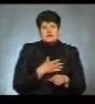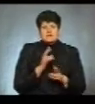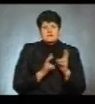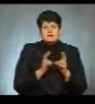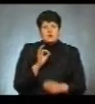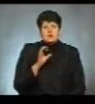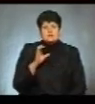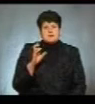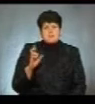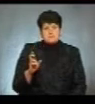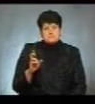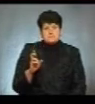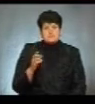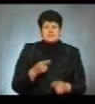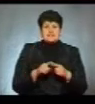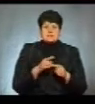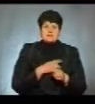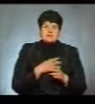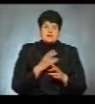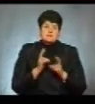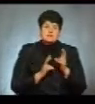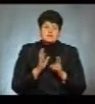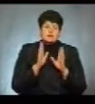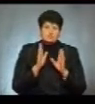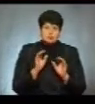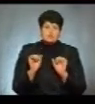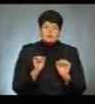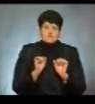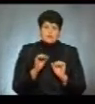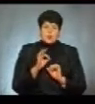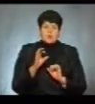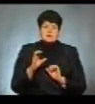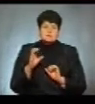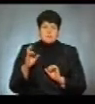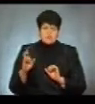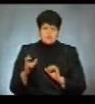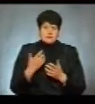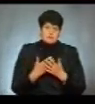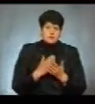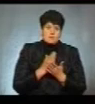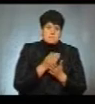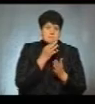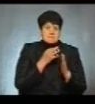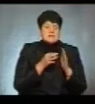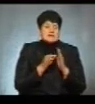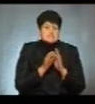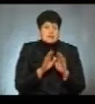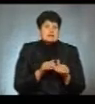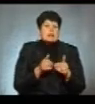ОСББ. Ну, власне, ці приватні підприємства, які будуть управителями і ОСББ, напевно, мають підказати,